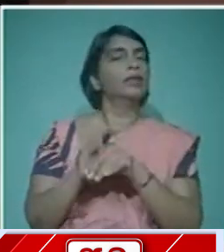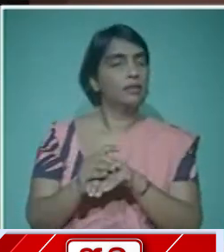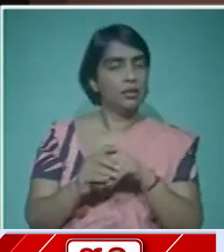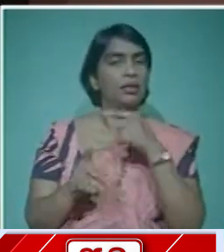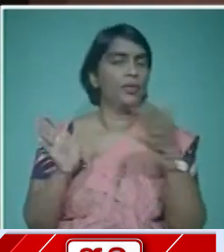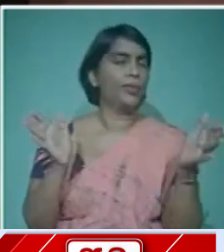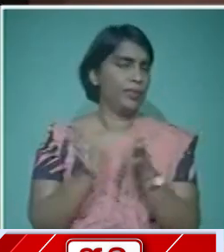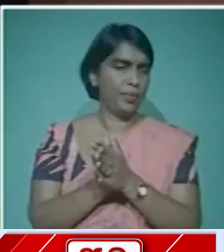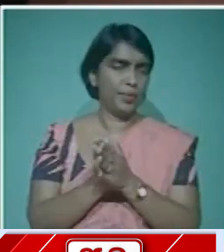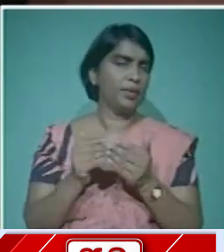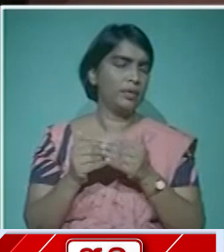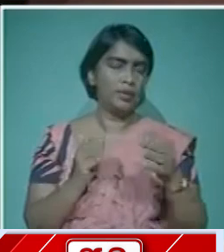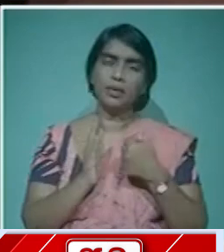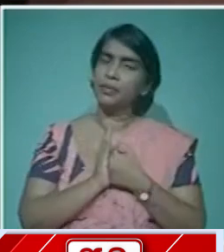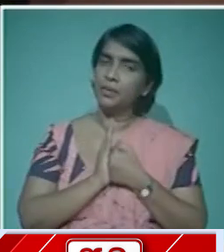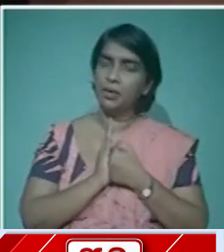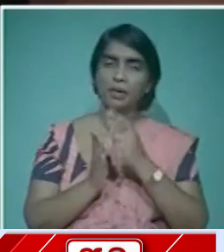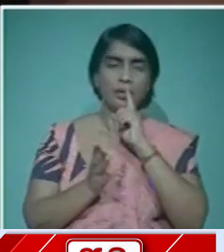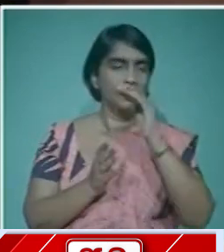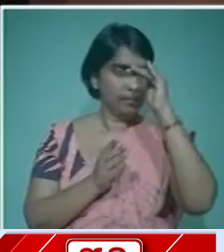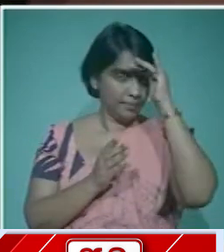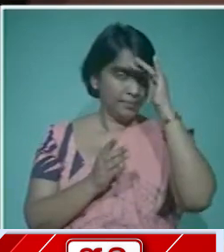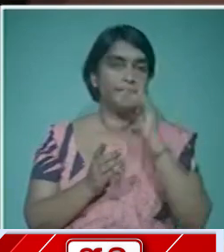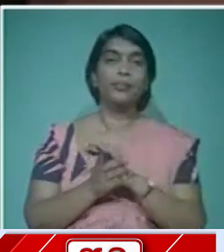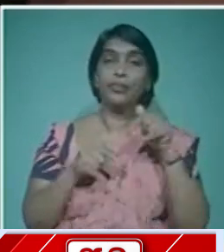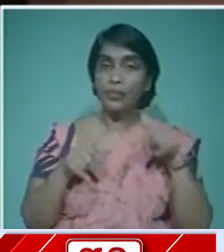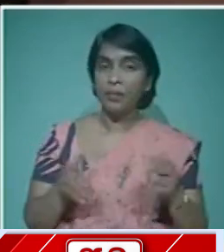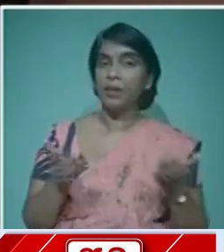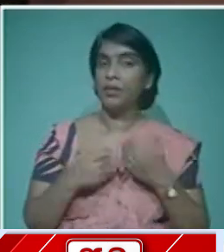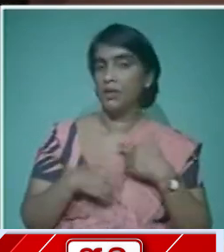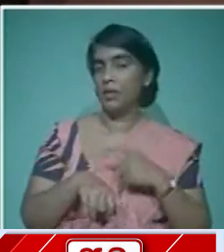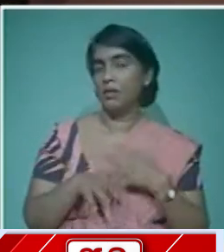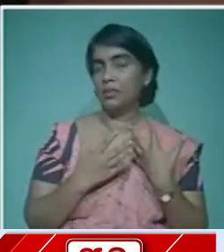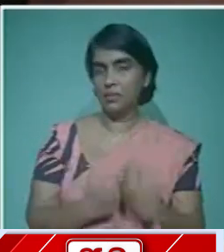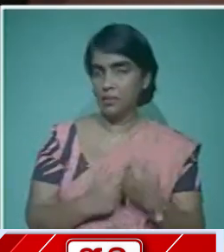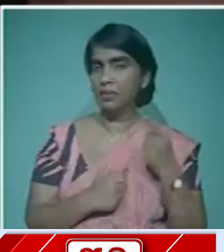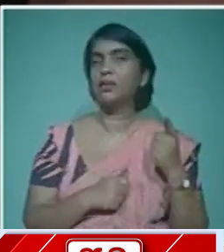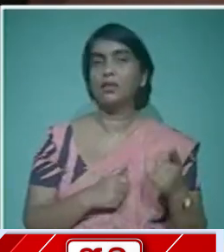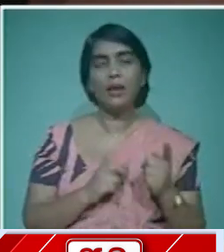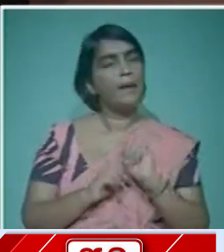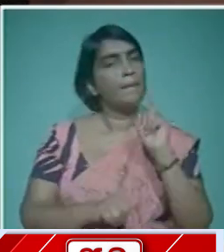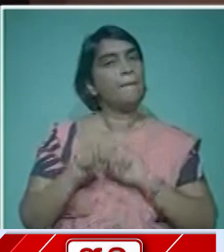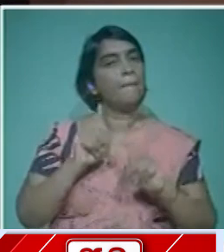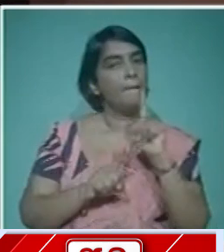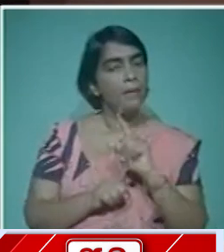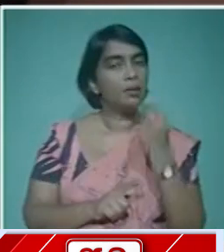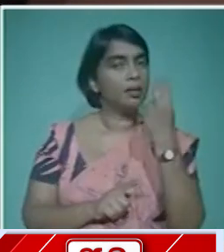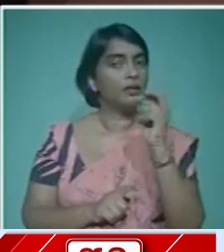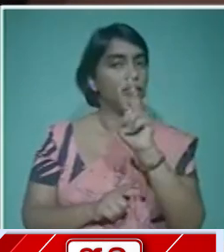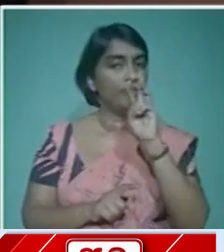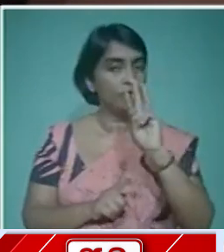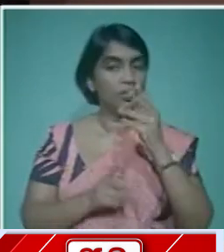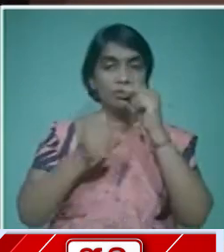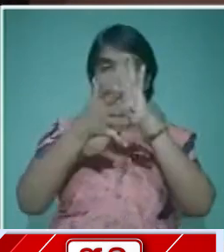කාරණාවත් එක්ක තමයි ගරු කතානායකතුමනි අද අපිට අවස්ථාව ලැබිලා තියෙන්නේ පාර්ලිමේන්තුවේදී 2023